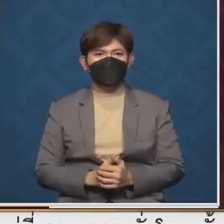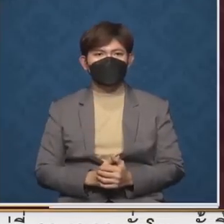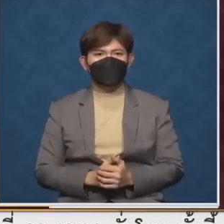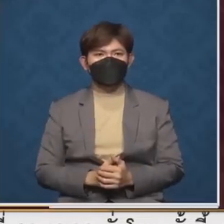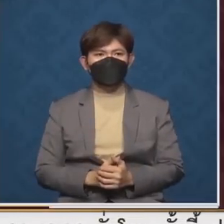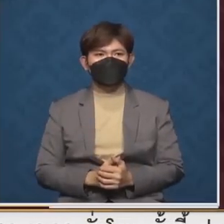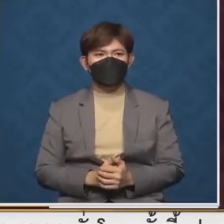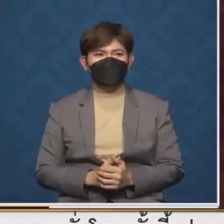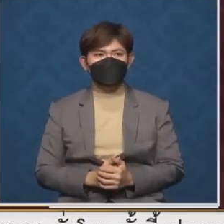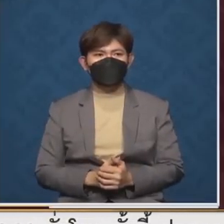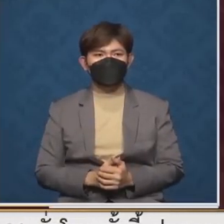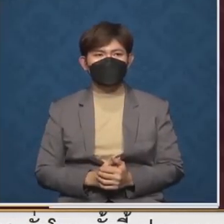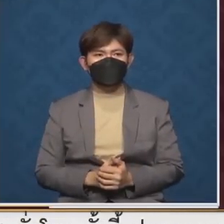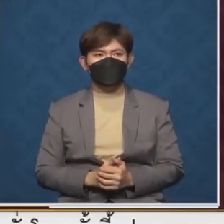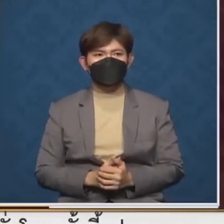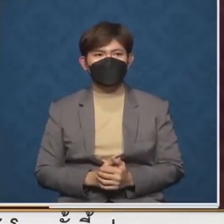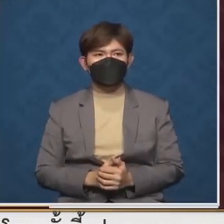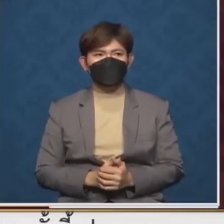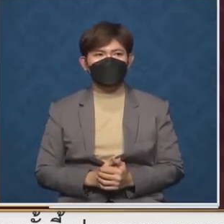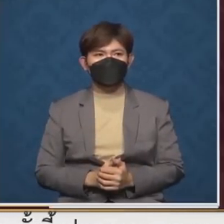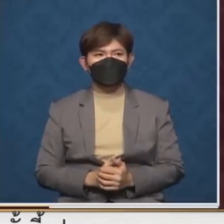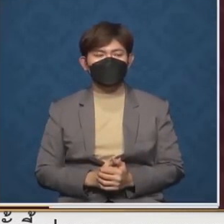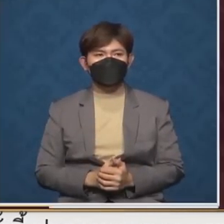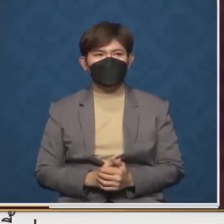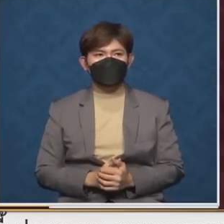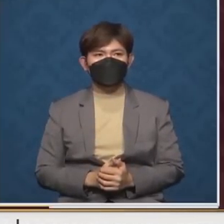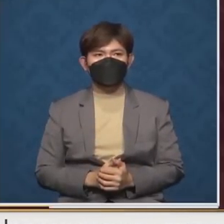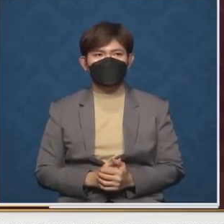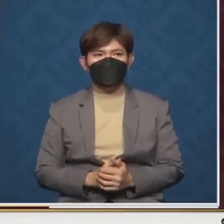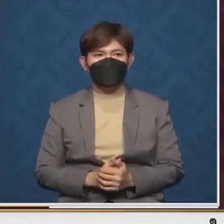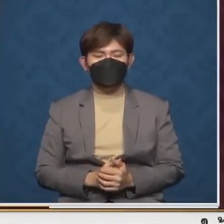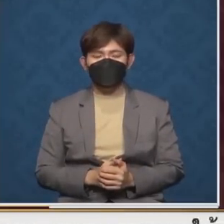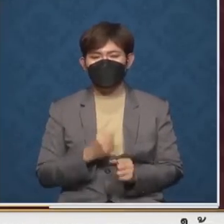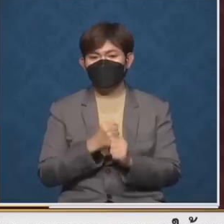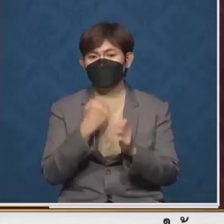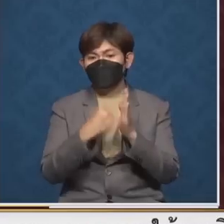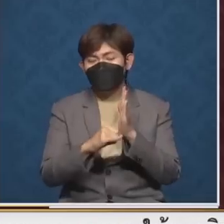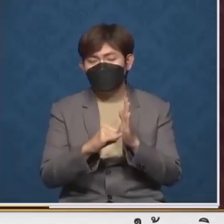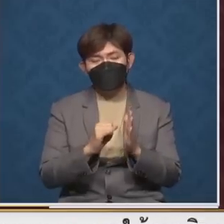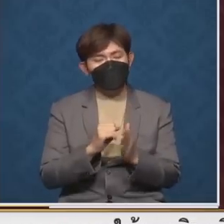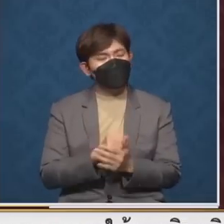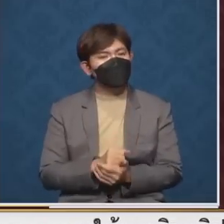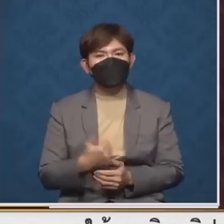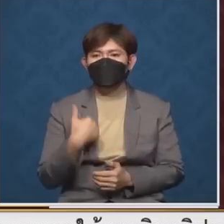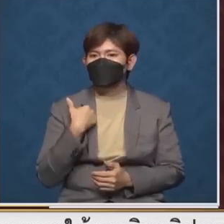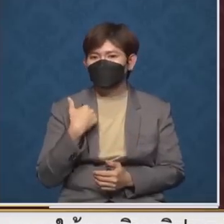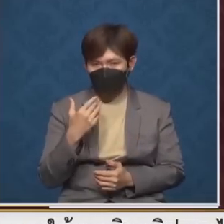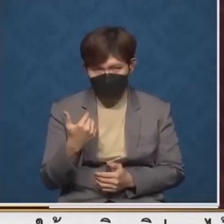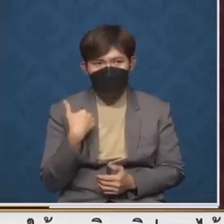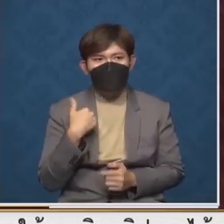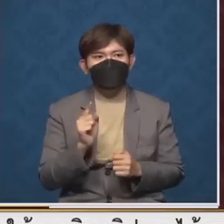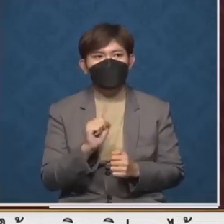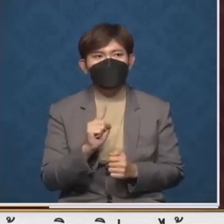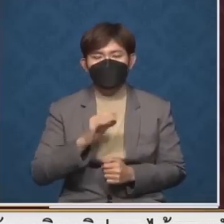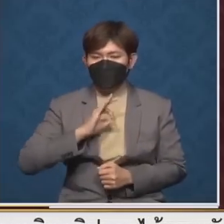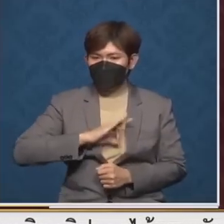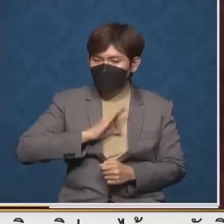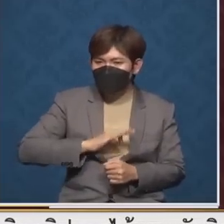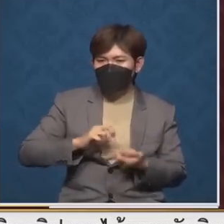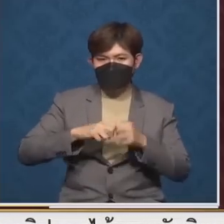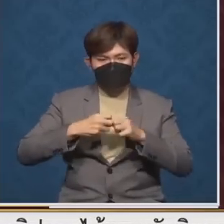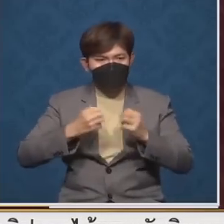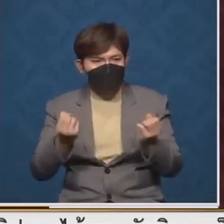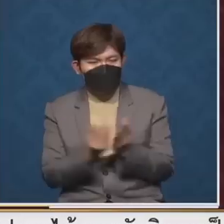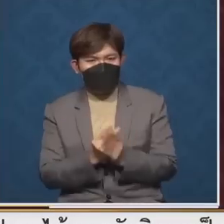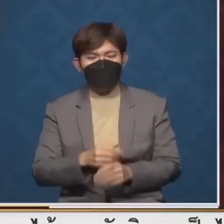ไปดแนตอไปครับความผดพาดยไมโจบอครับท่านไปดูความรู้สึกความสุเสียชีวิของ